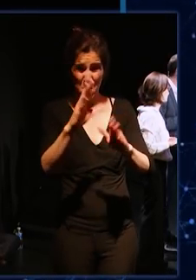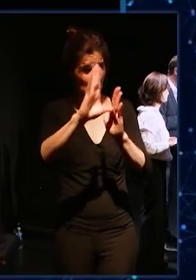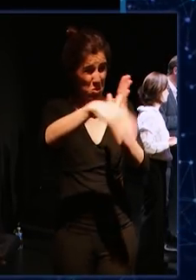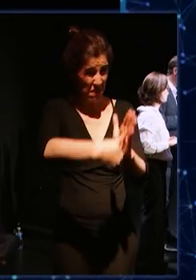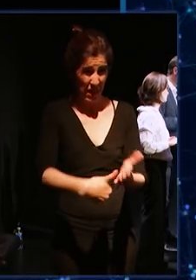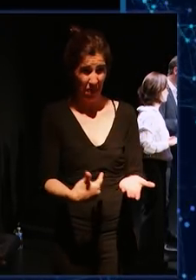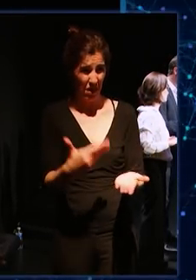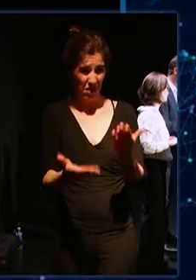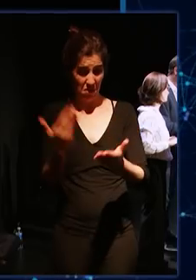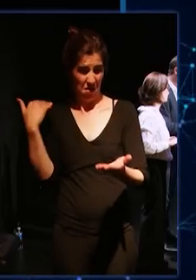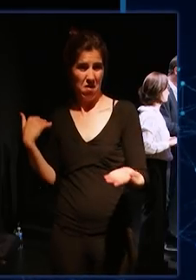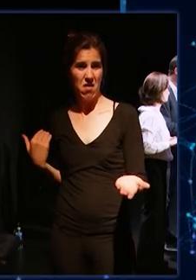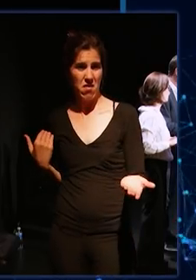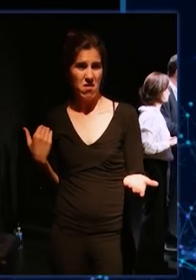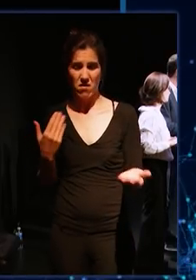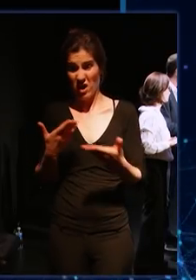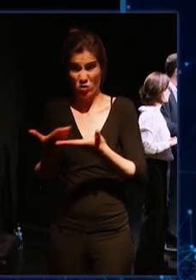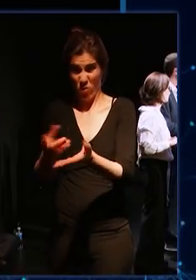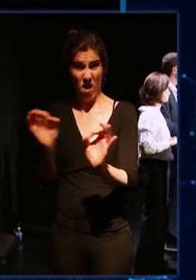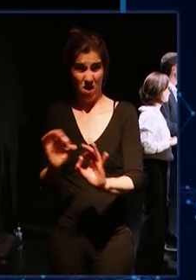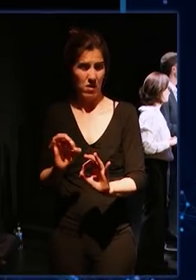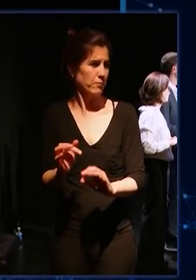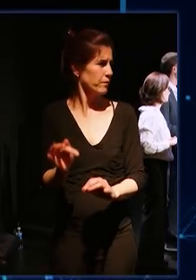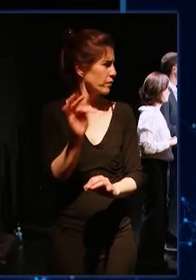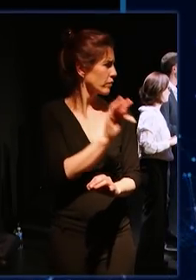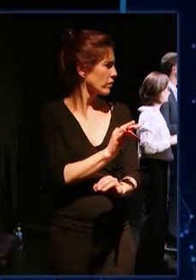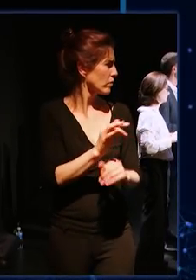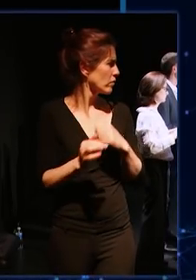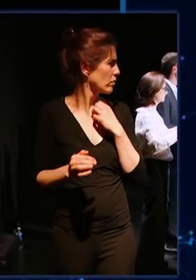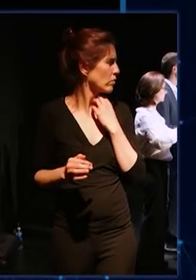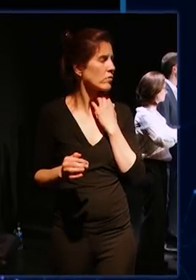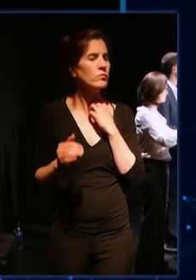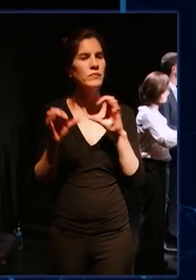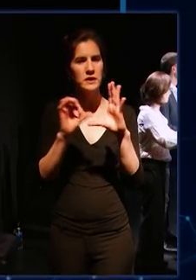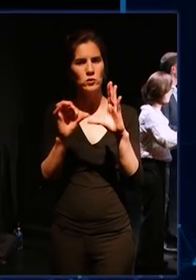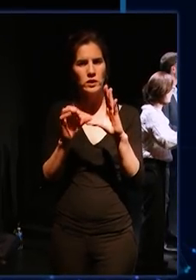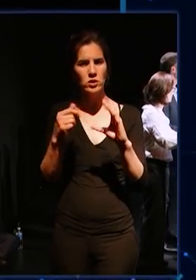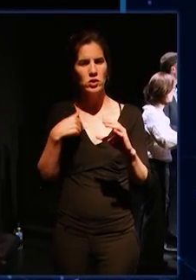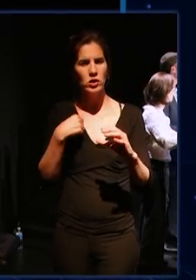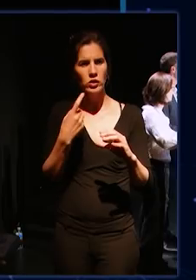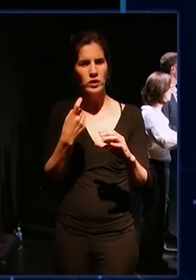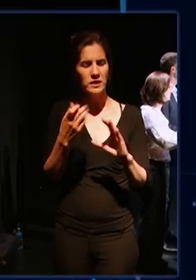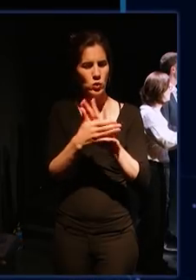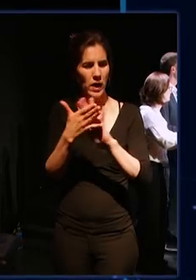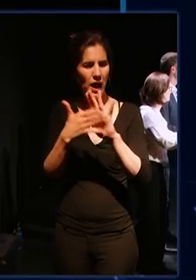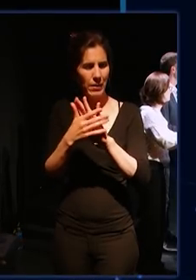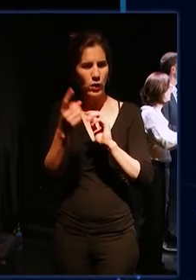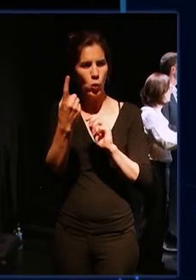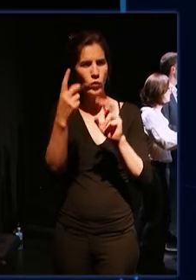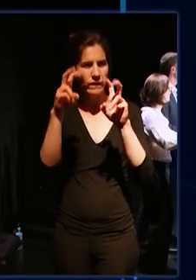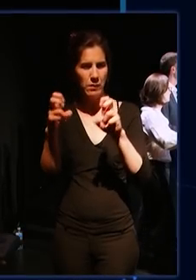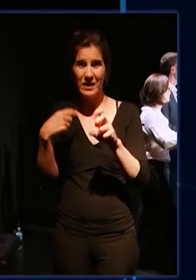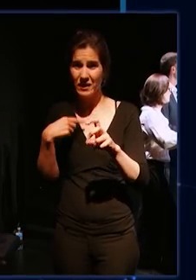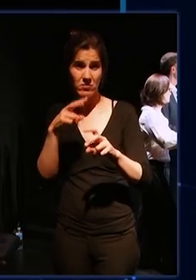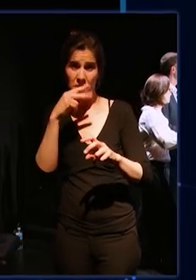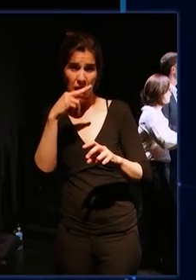de Ciutadans. Bien, vamos a ver, yo tengo que invertir algún tiempo en hablar de un tema del que no se ha hablado suficientemente y a